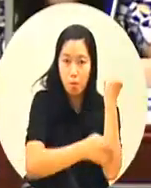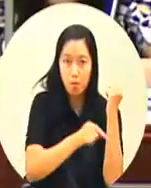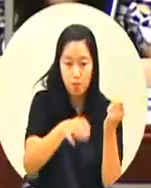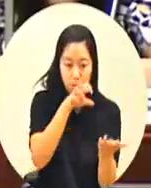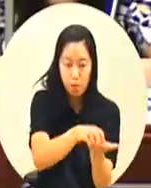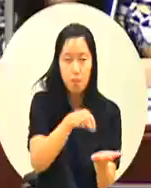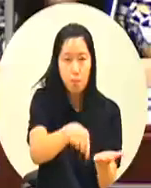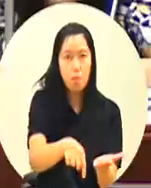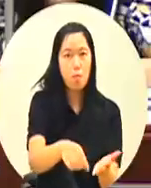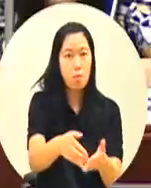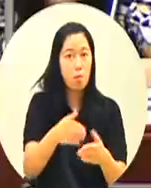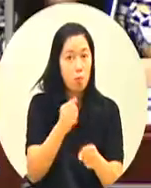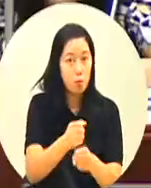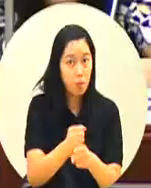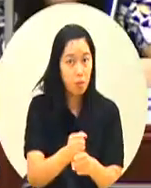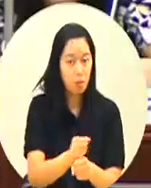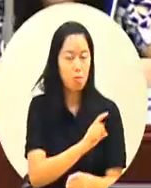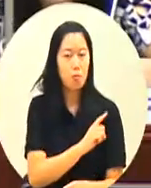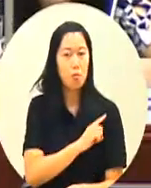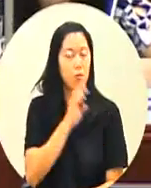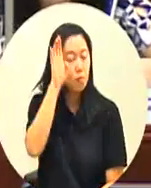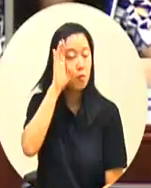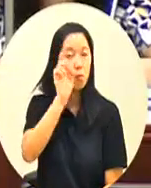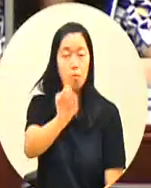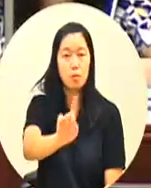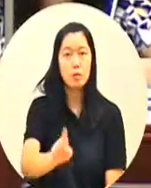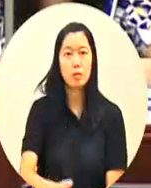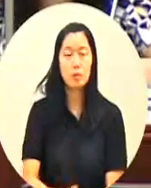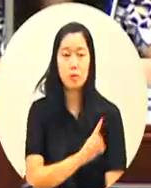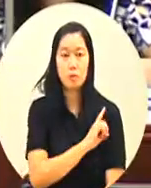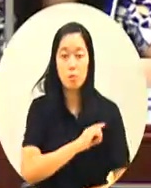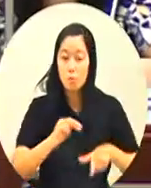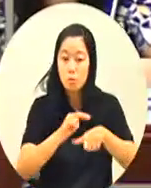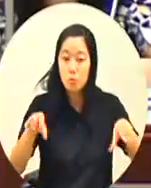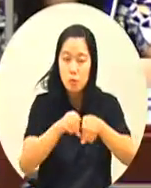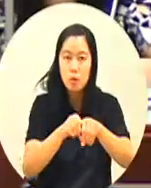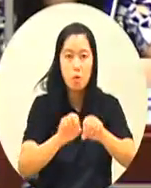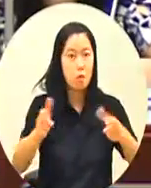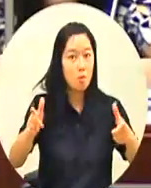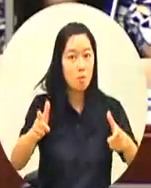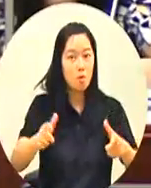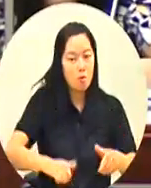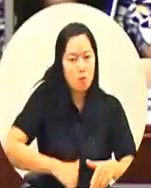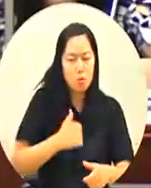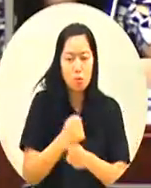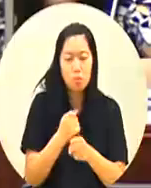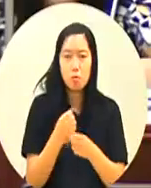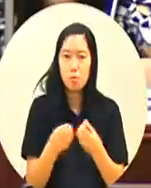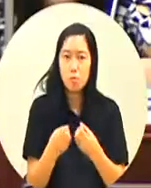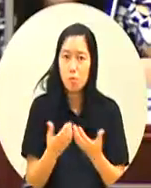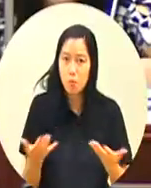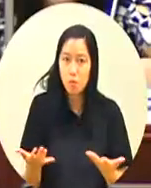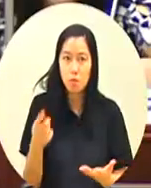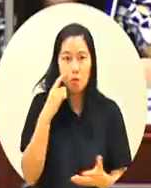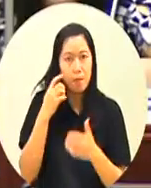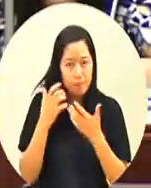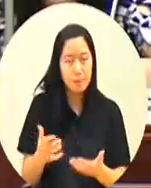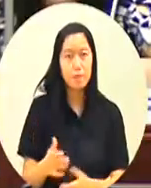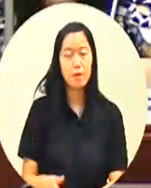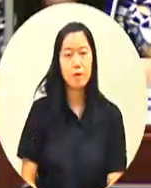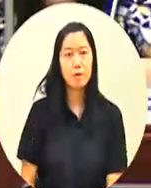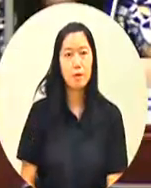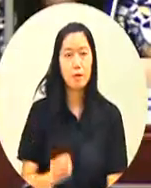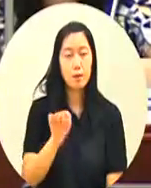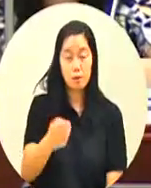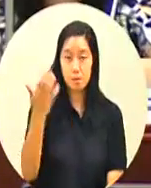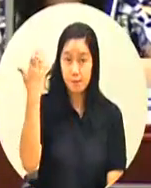的， 对， 你不能够自己去 match 嘛，你不能自己媒合啊。那这个到底要怎么执行？这个有个，这是很关键的事情。过去